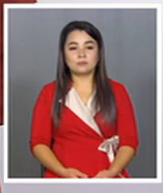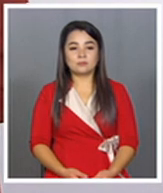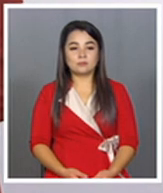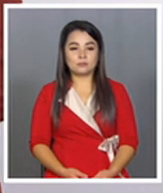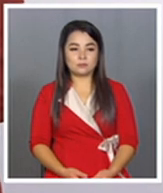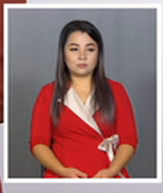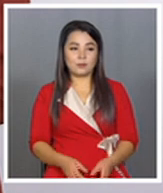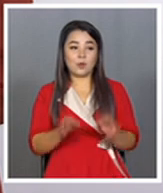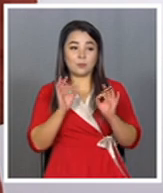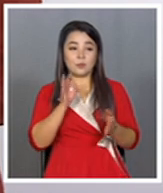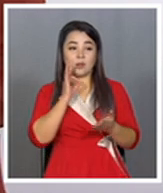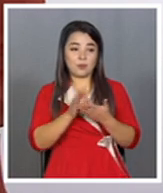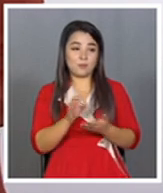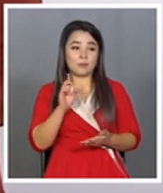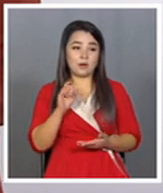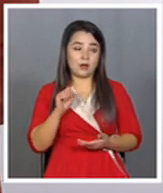Дұрыс жауабы